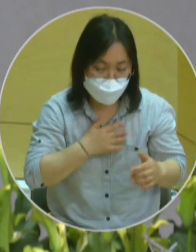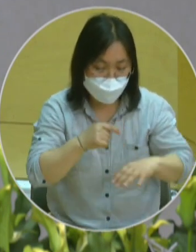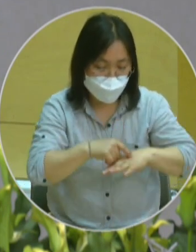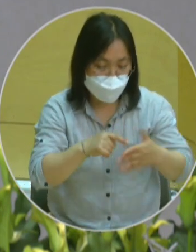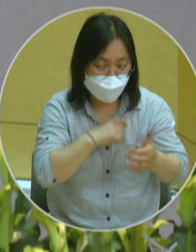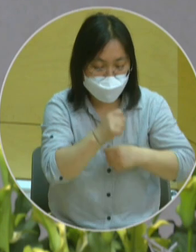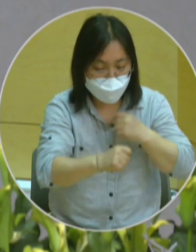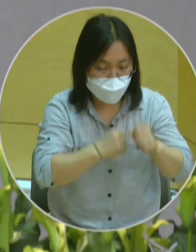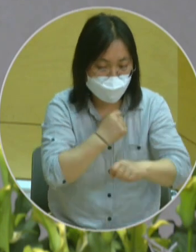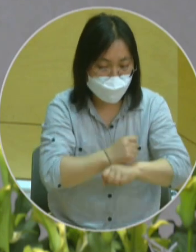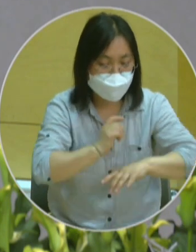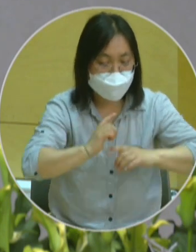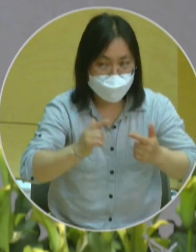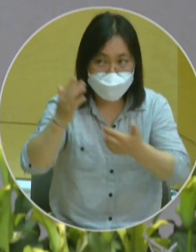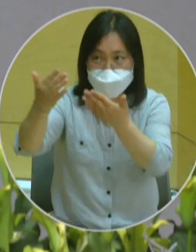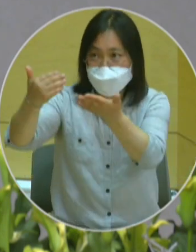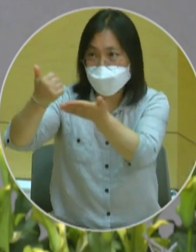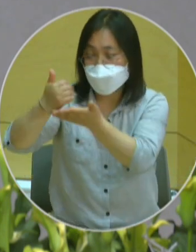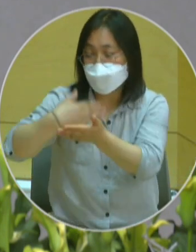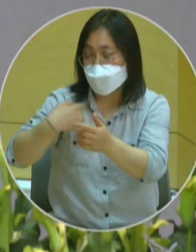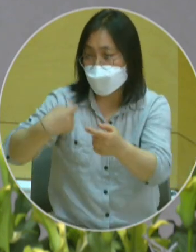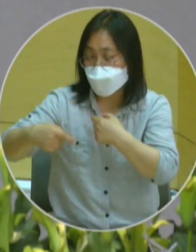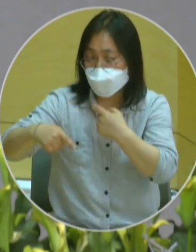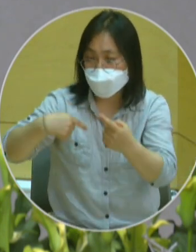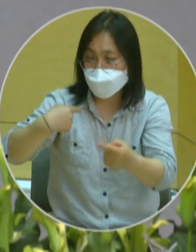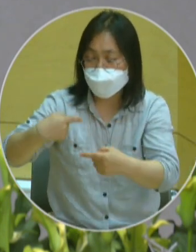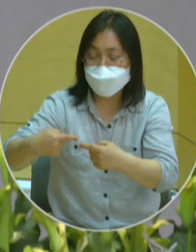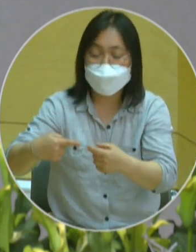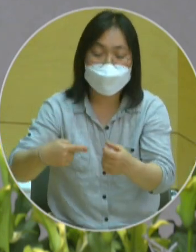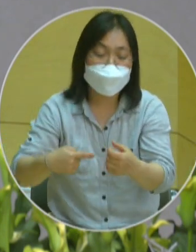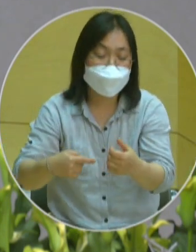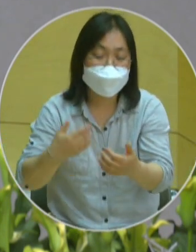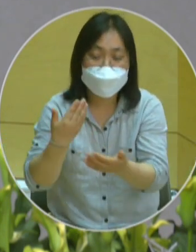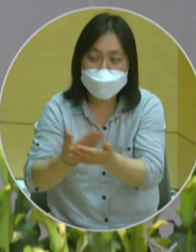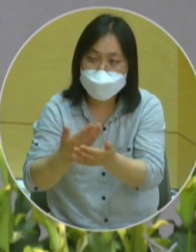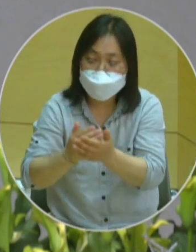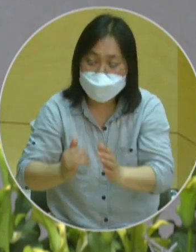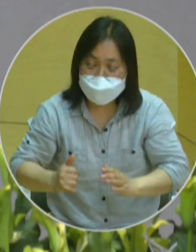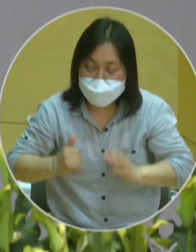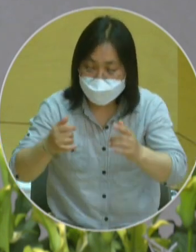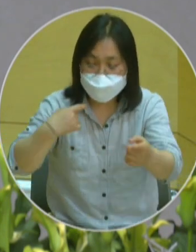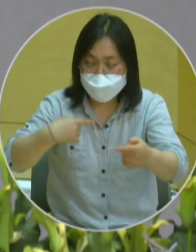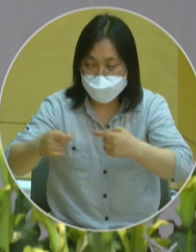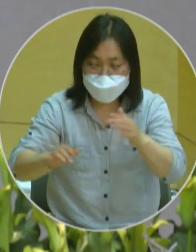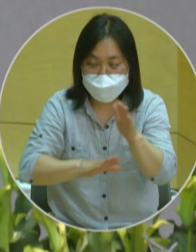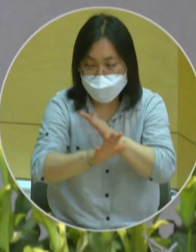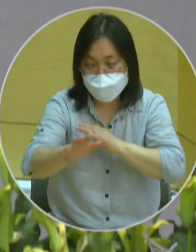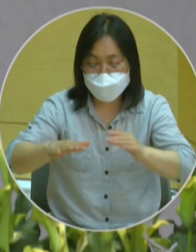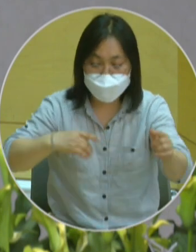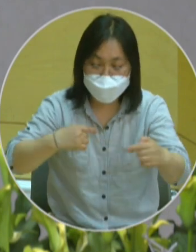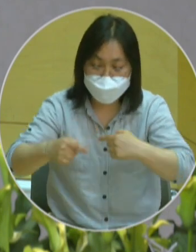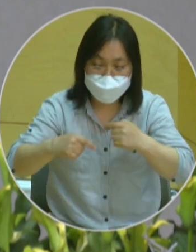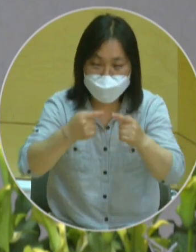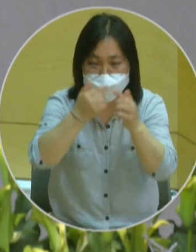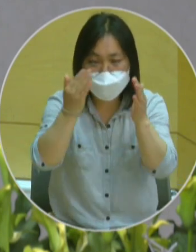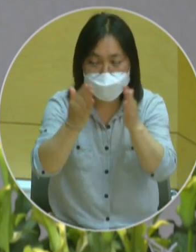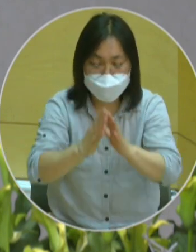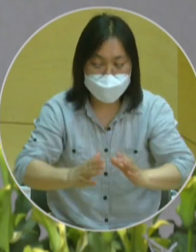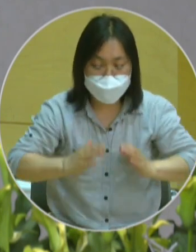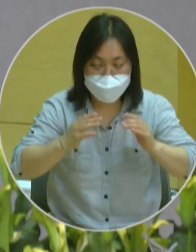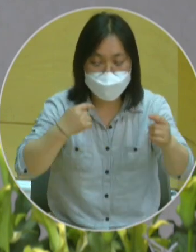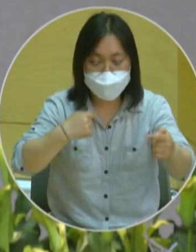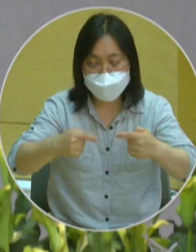않고 하나님께서 나를 통치하시고 나를 주관하시고 이 세상을 주관하시고 가정을 주관하시고 교회와 나라를 주관해